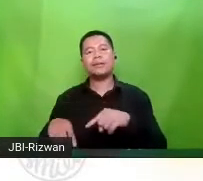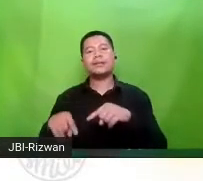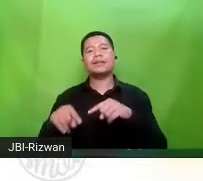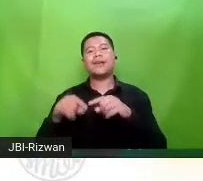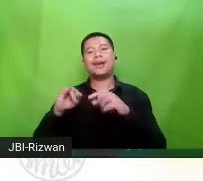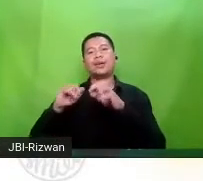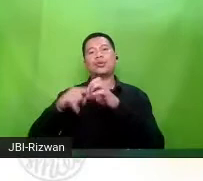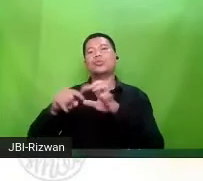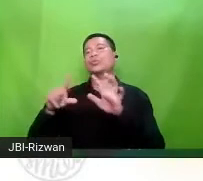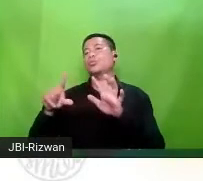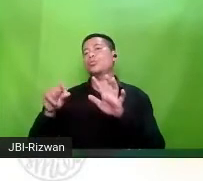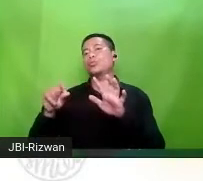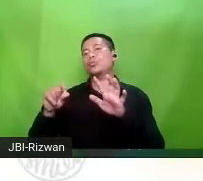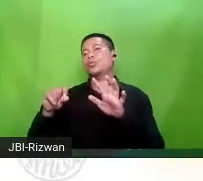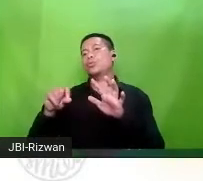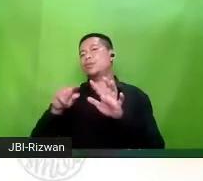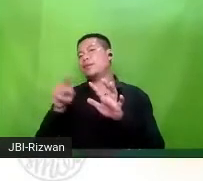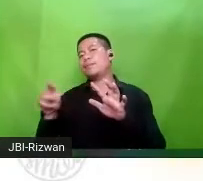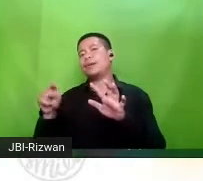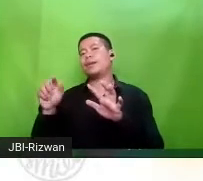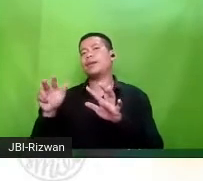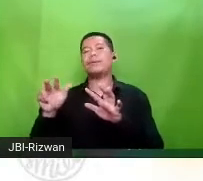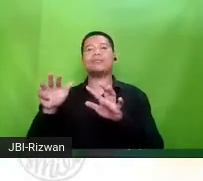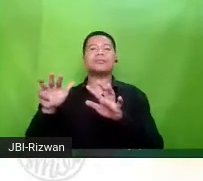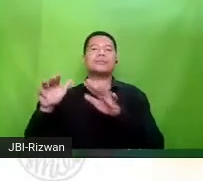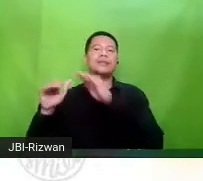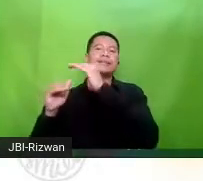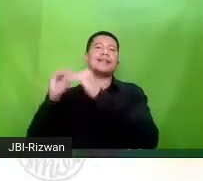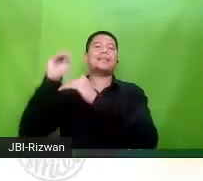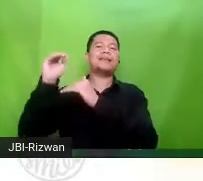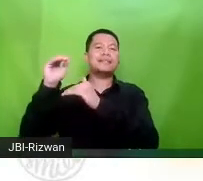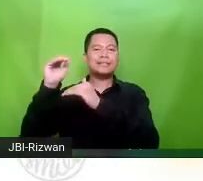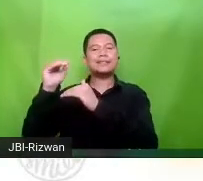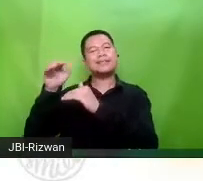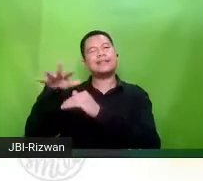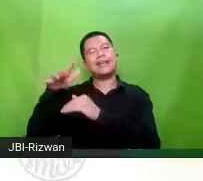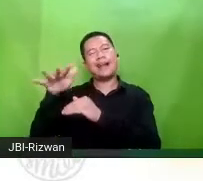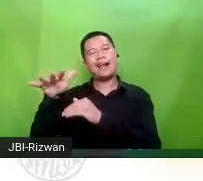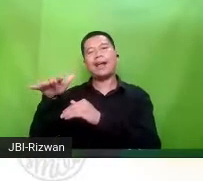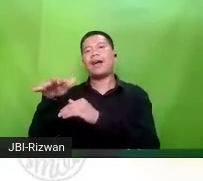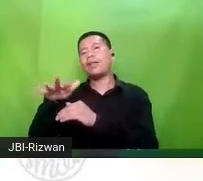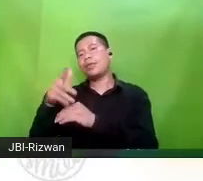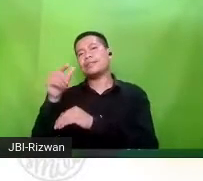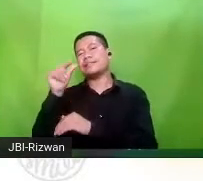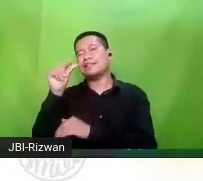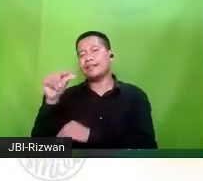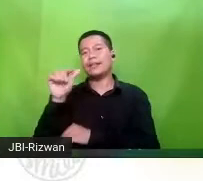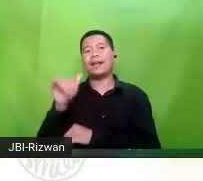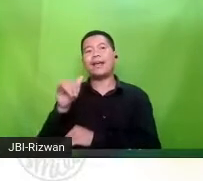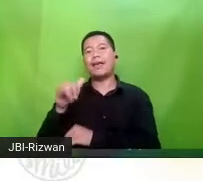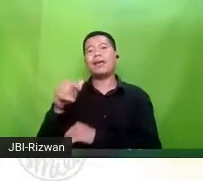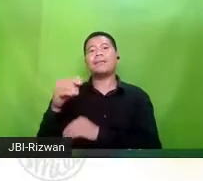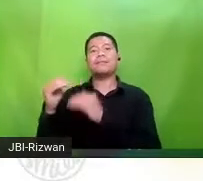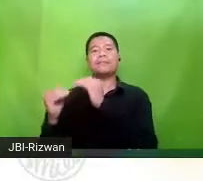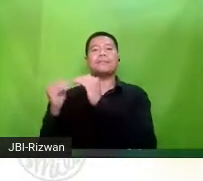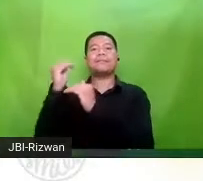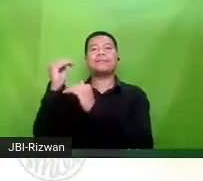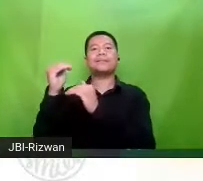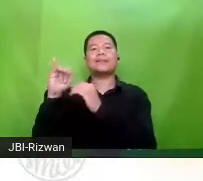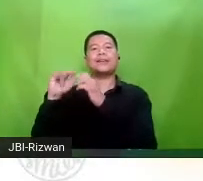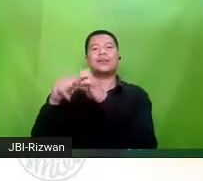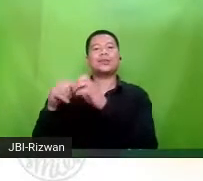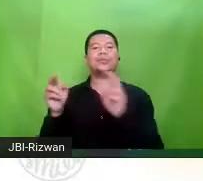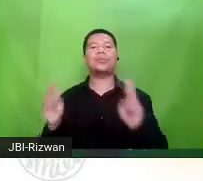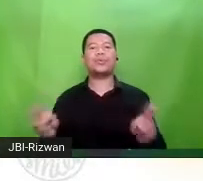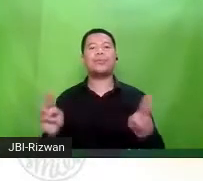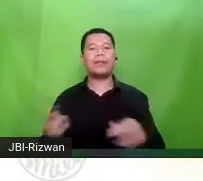sampai 89 di borderline IQ. Ya jarang atau sangat sedikit ya yang berada pada posisi IQ normal.